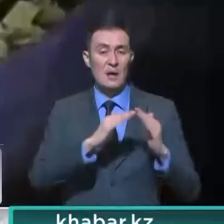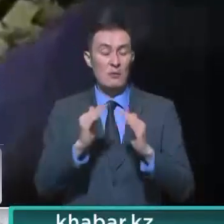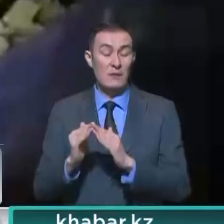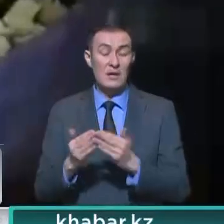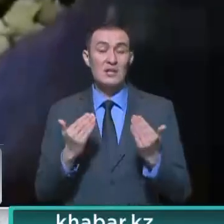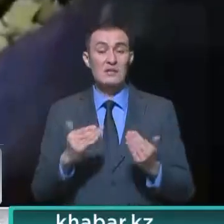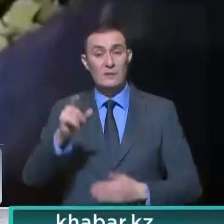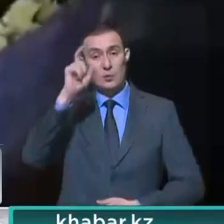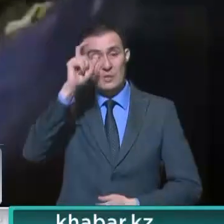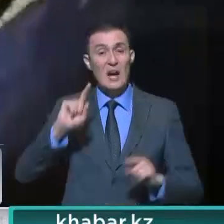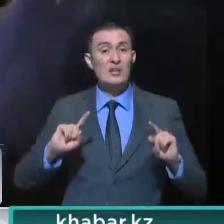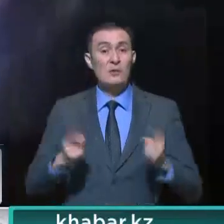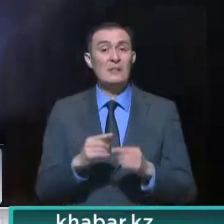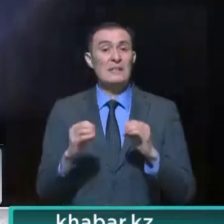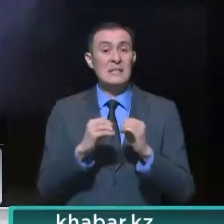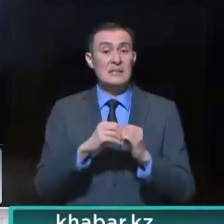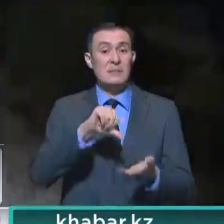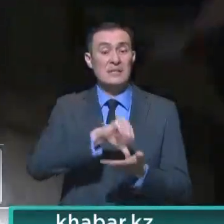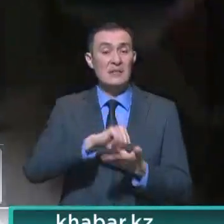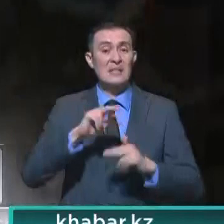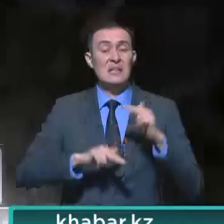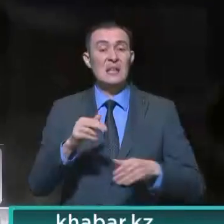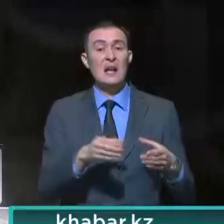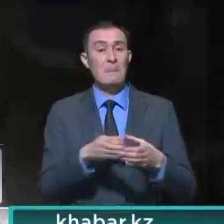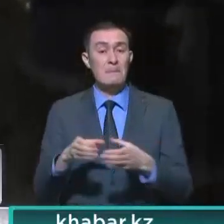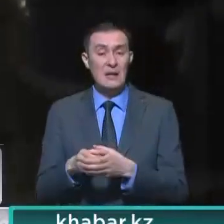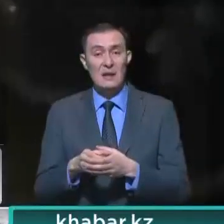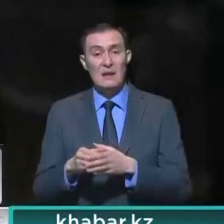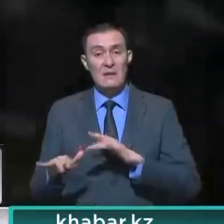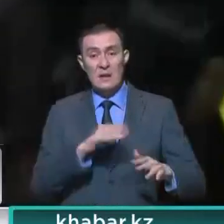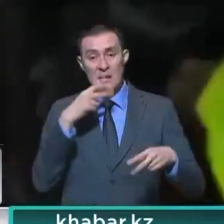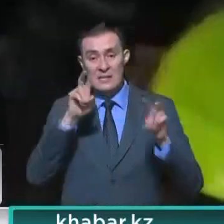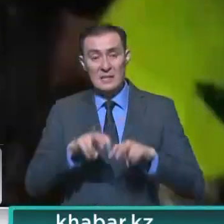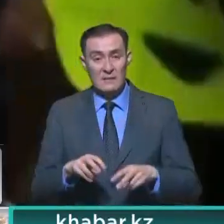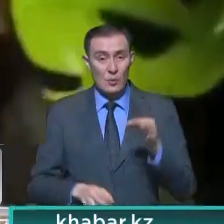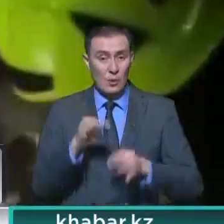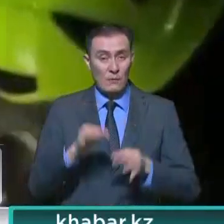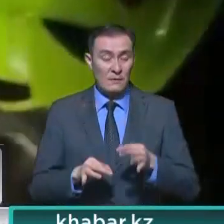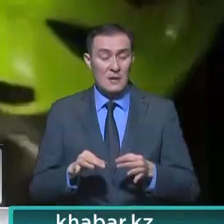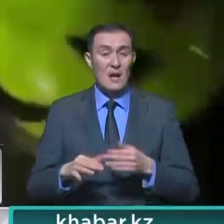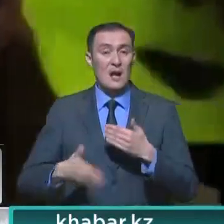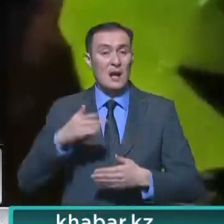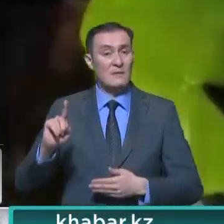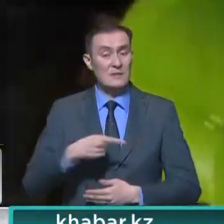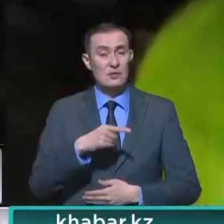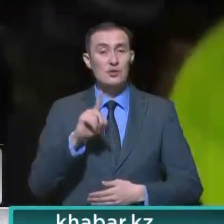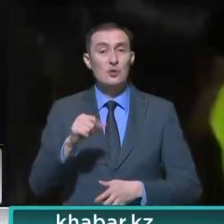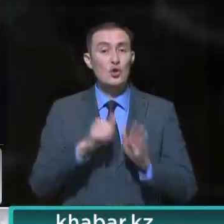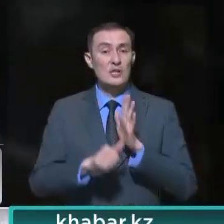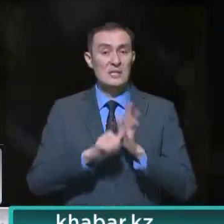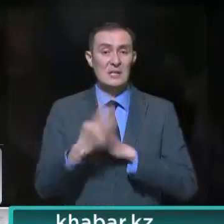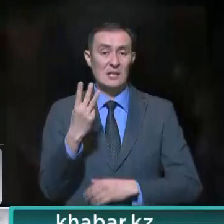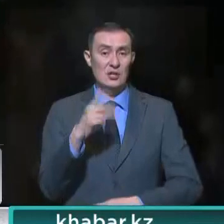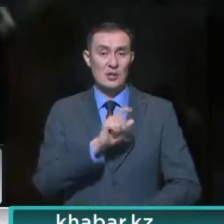Тем временем в Турции арестованы 10 представителей стройкомпании. В ходе расследования уголовного дела к ответственности привлечены